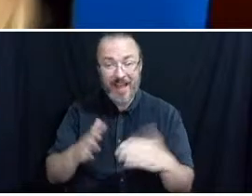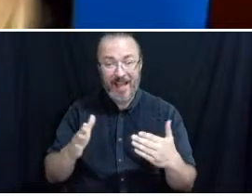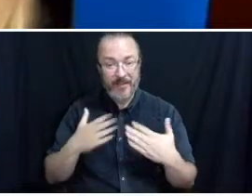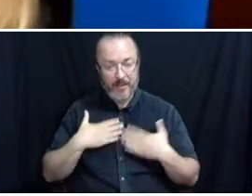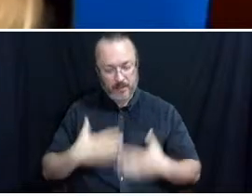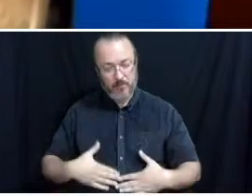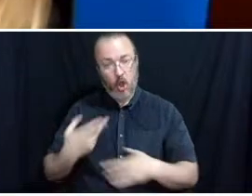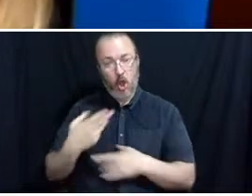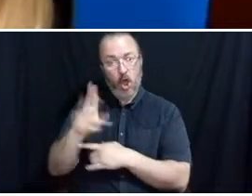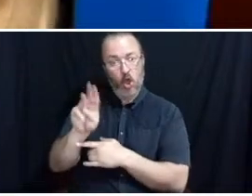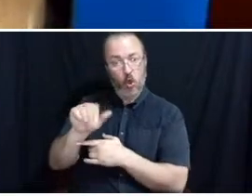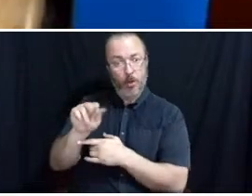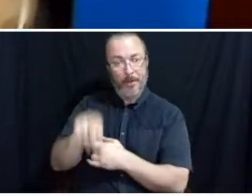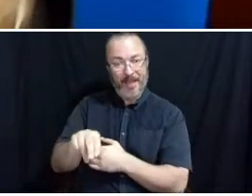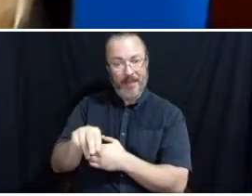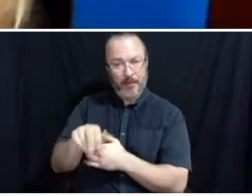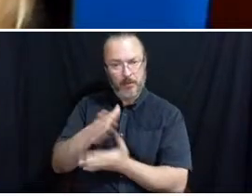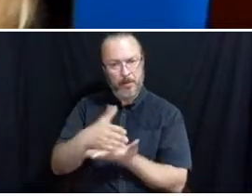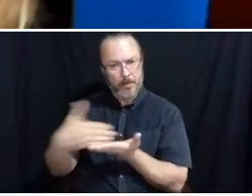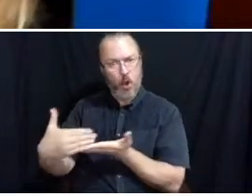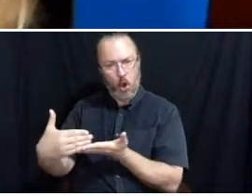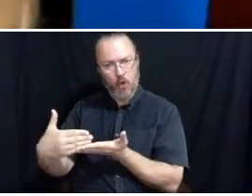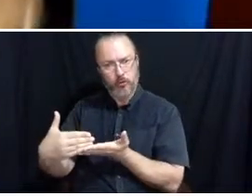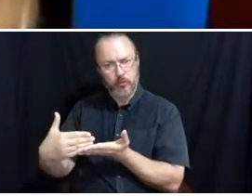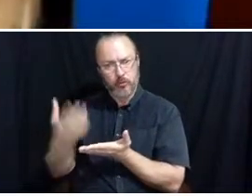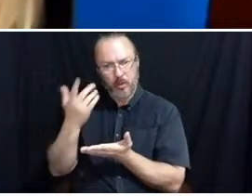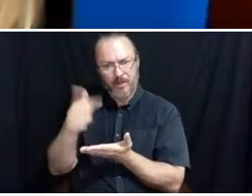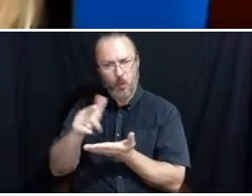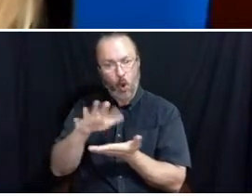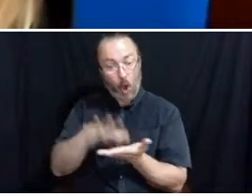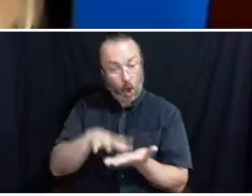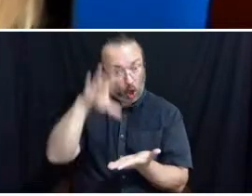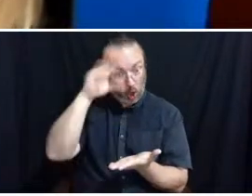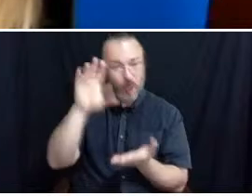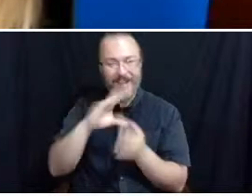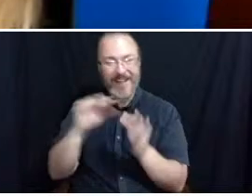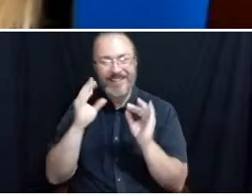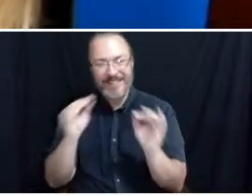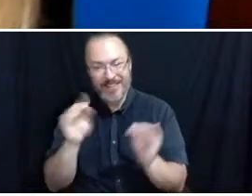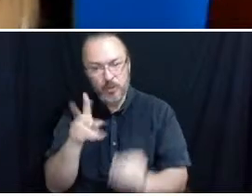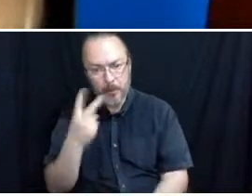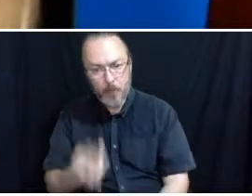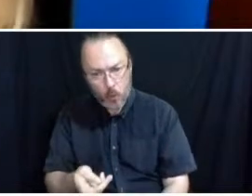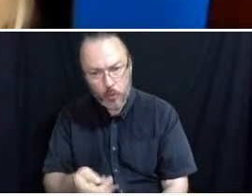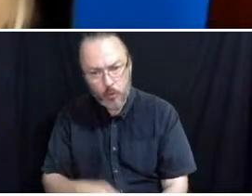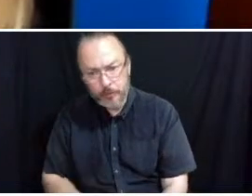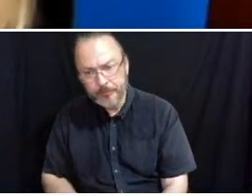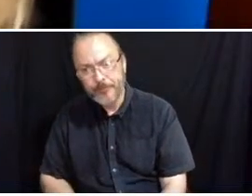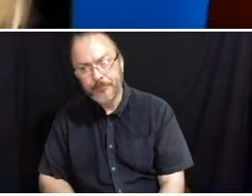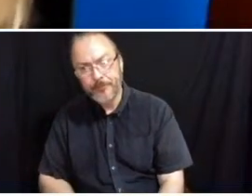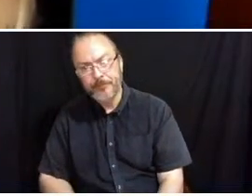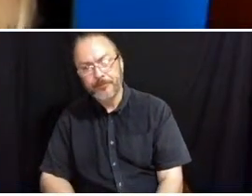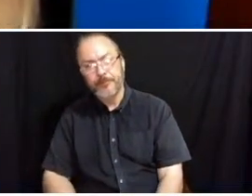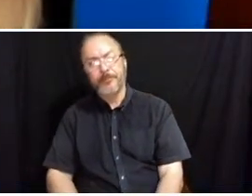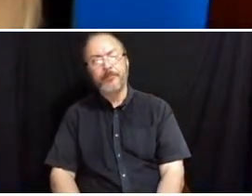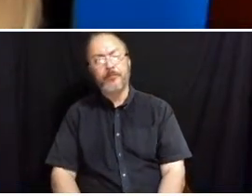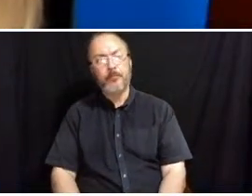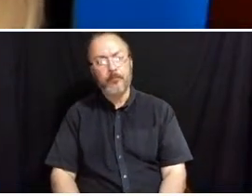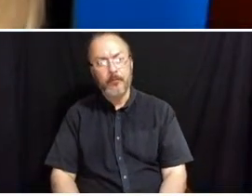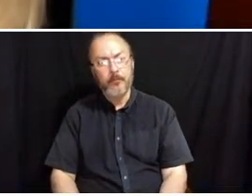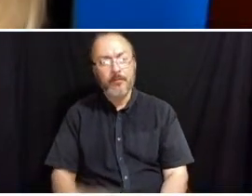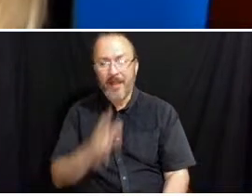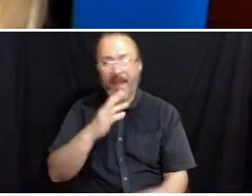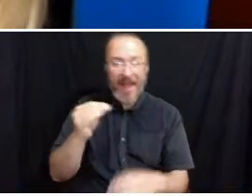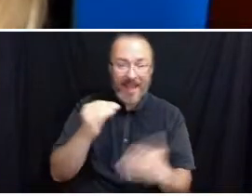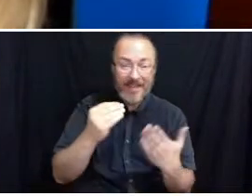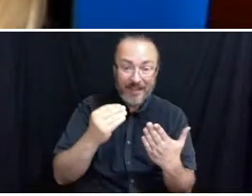la composante être humain pour ce qui est de l'enseignement et l'apprentissage. Et le programme